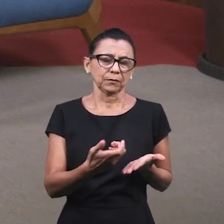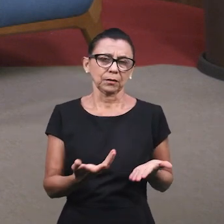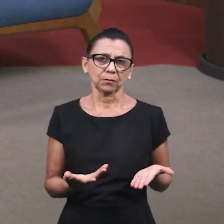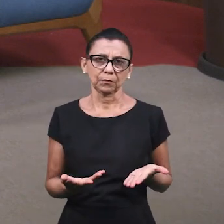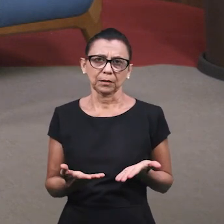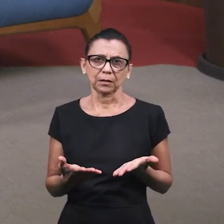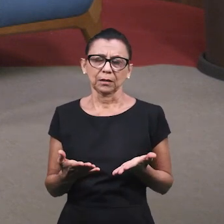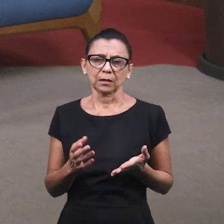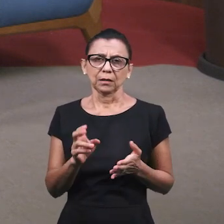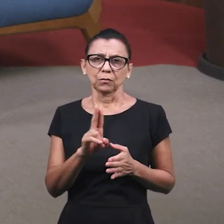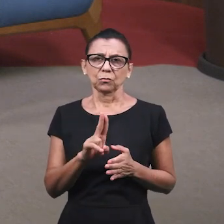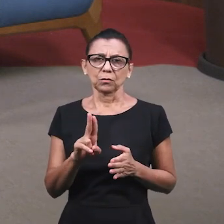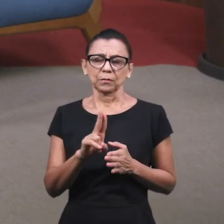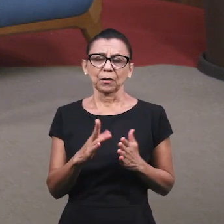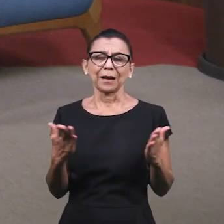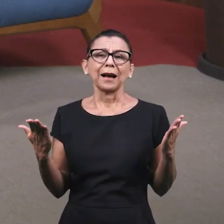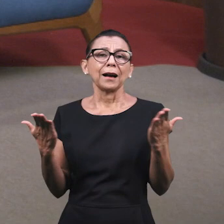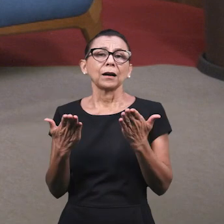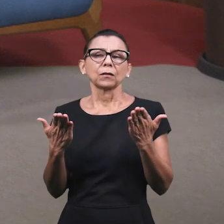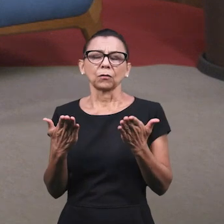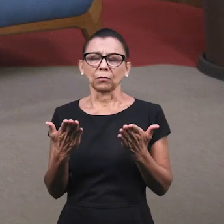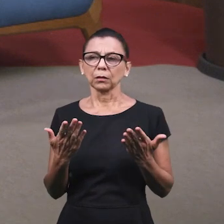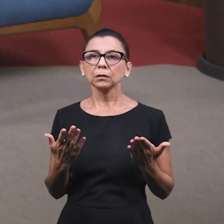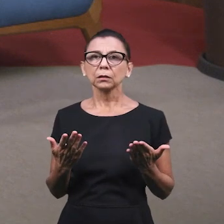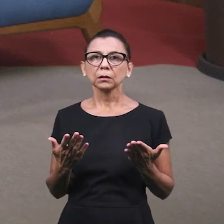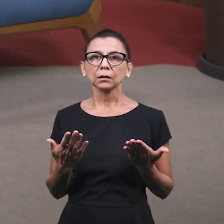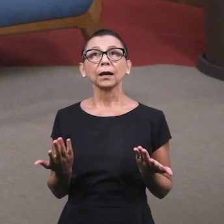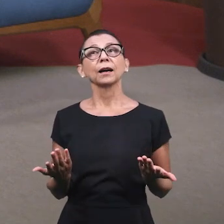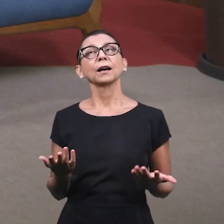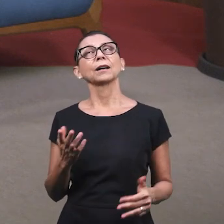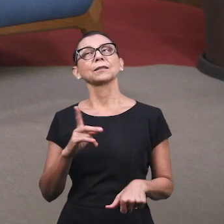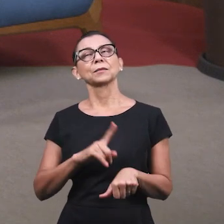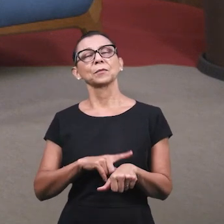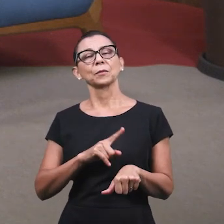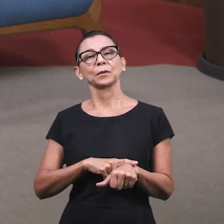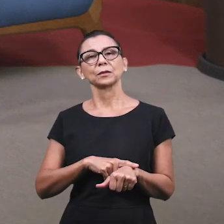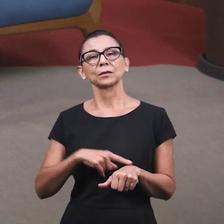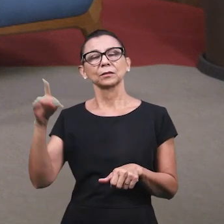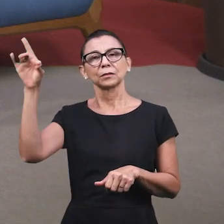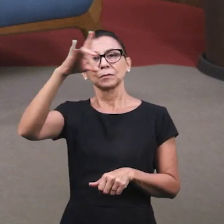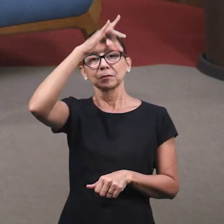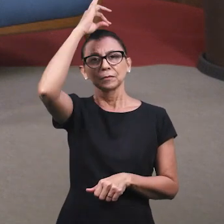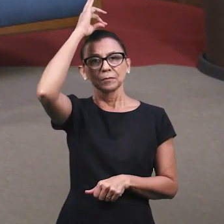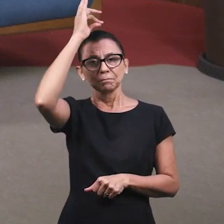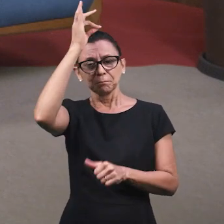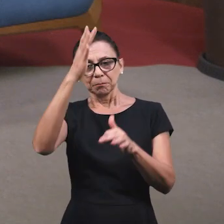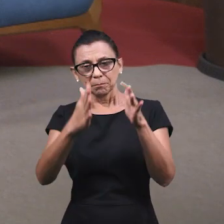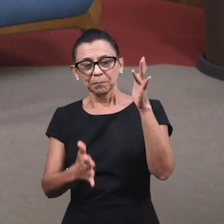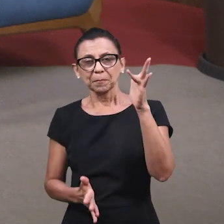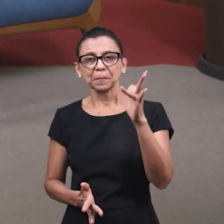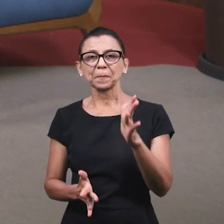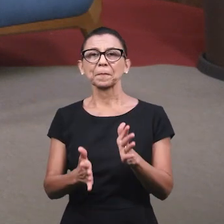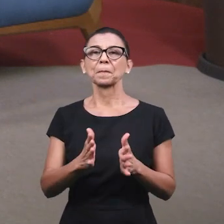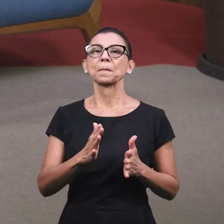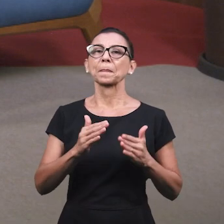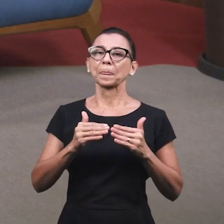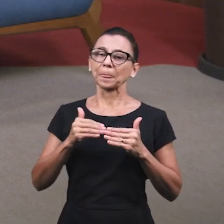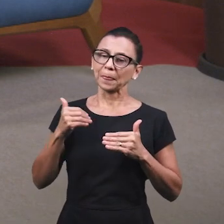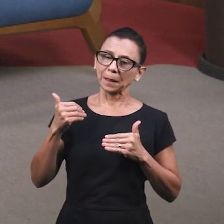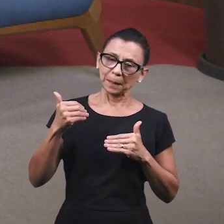Exactement. Oh, maintenant, ici, c'est le moment du versement du Saint-Esprit. C'était la